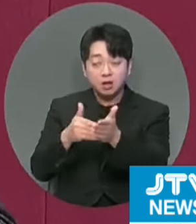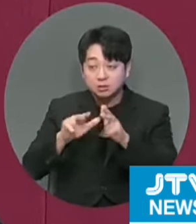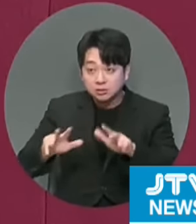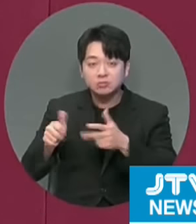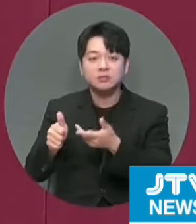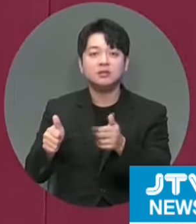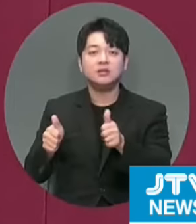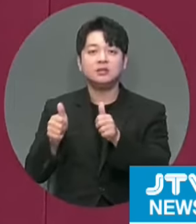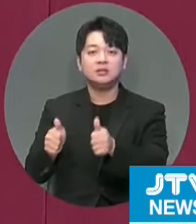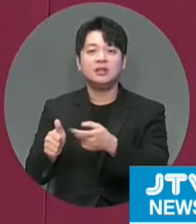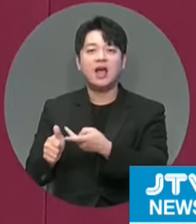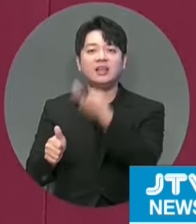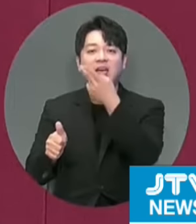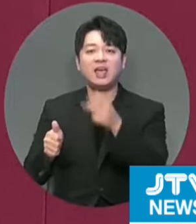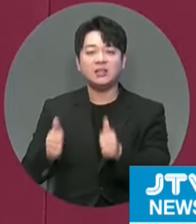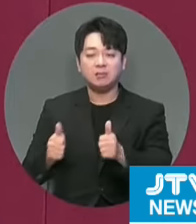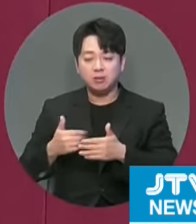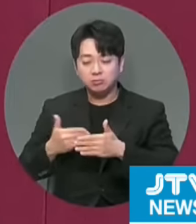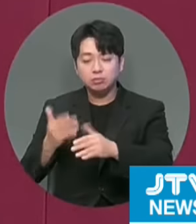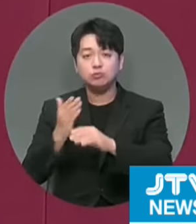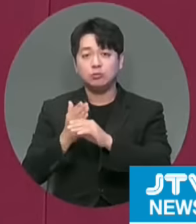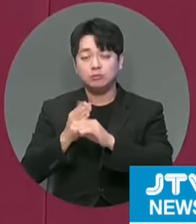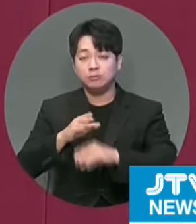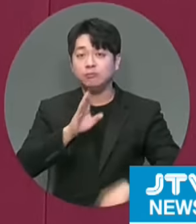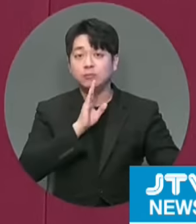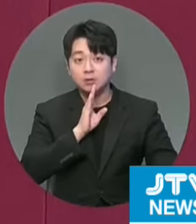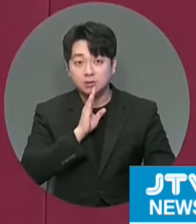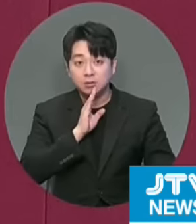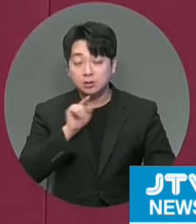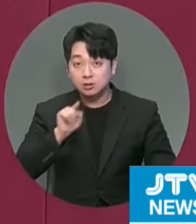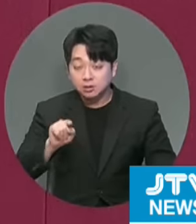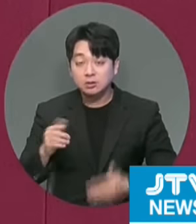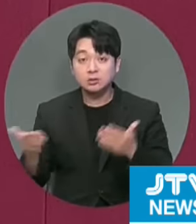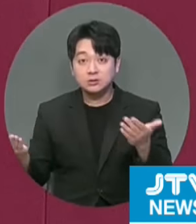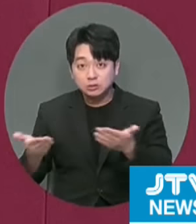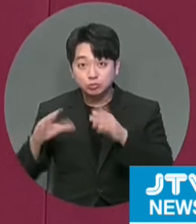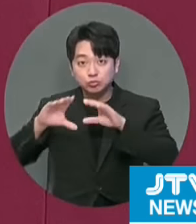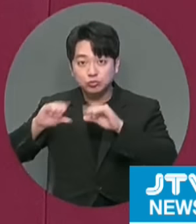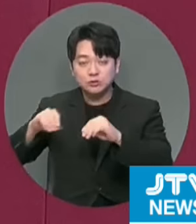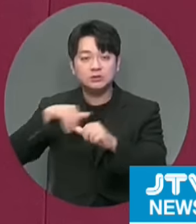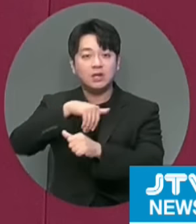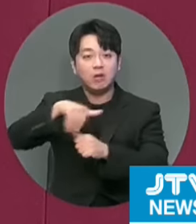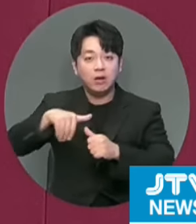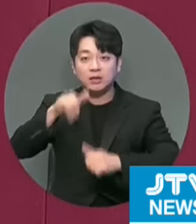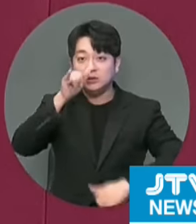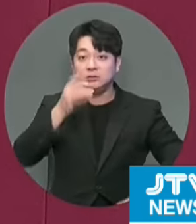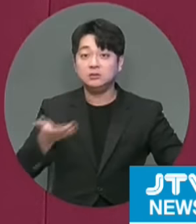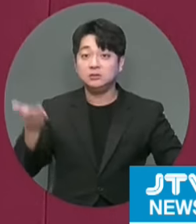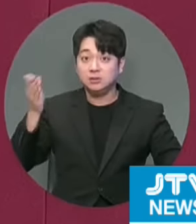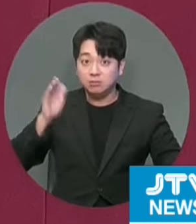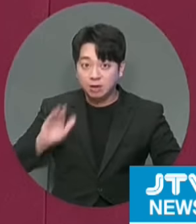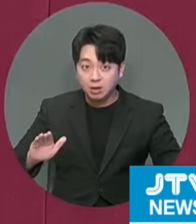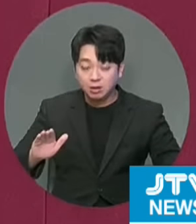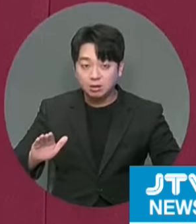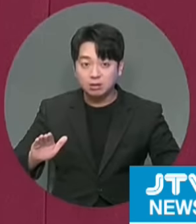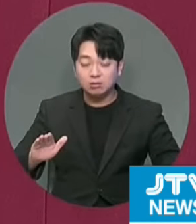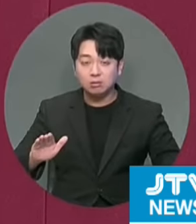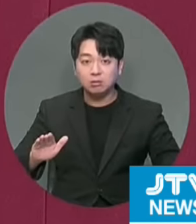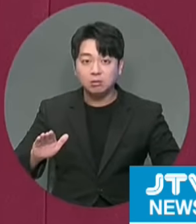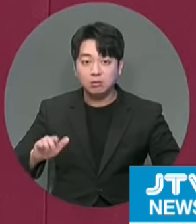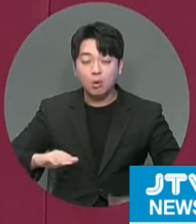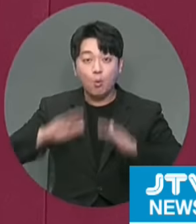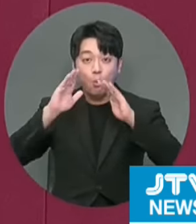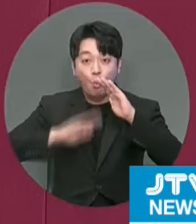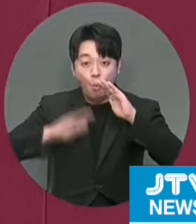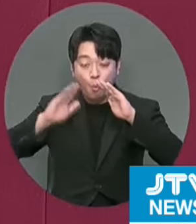진행되고 있습니다. 현재 그는 탄핵소추로 직무가 정지되어 있지만 여전히 공직자 신분입니다. 지난 석